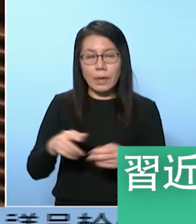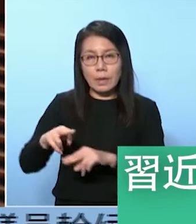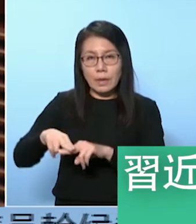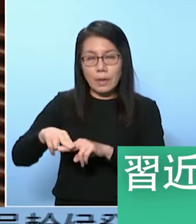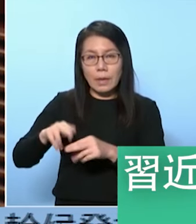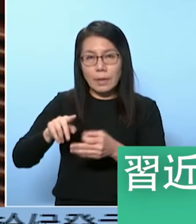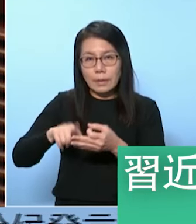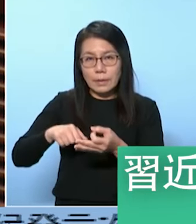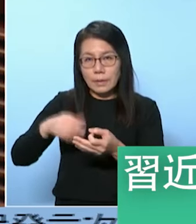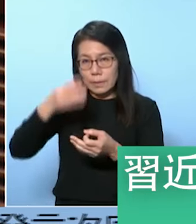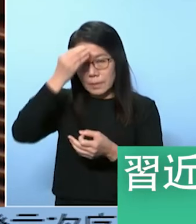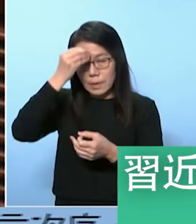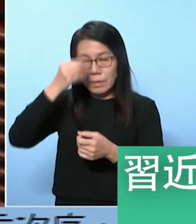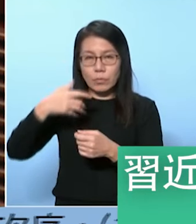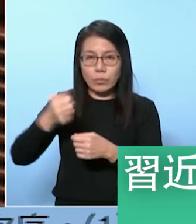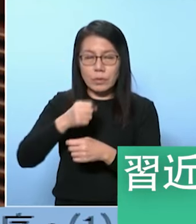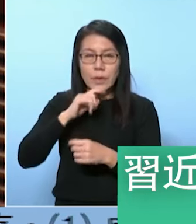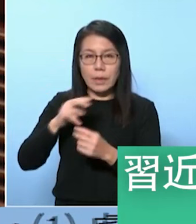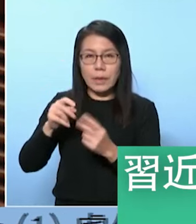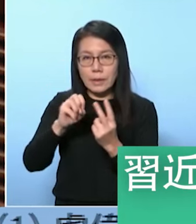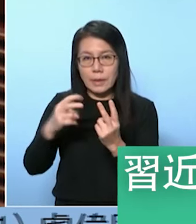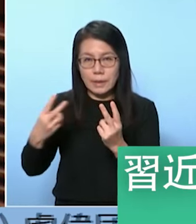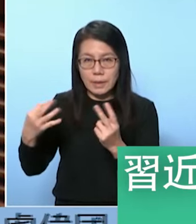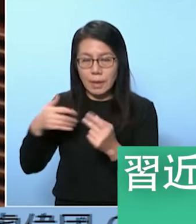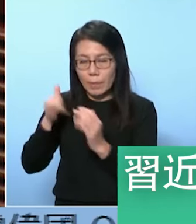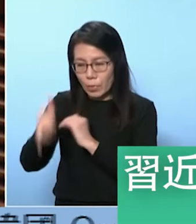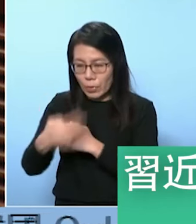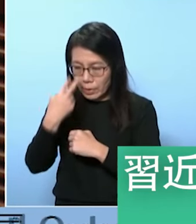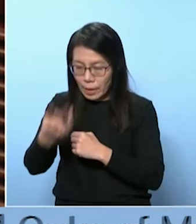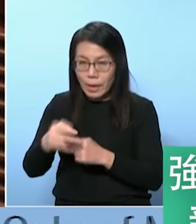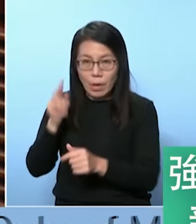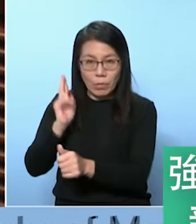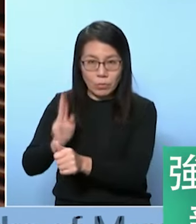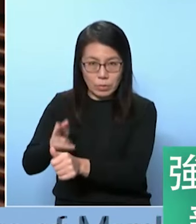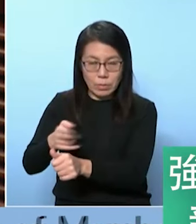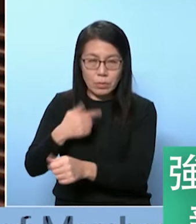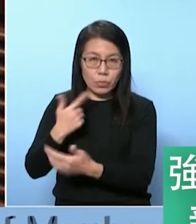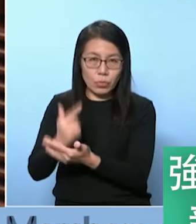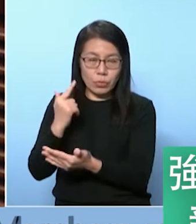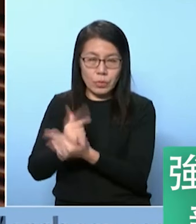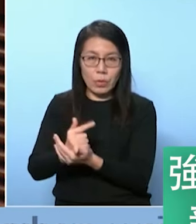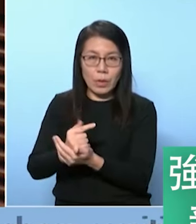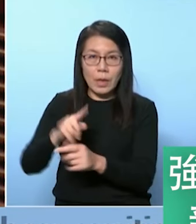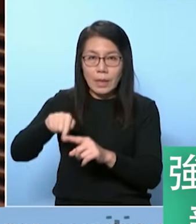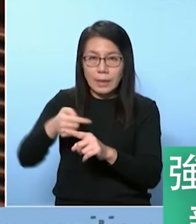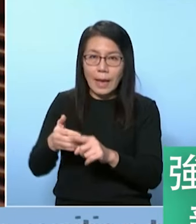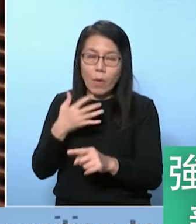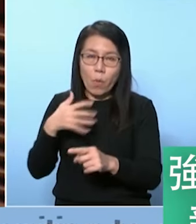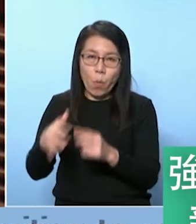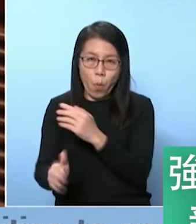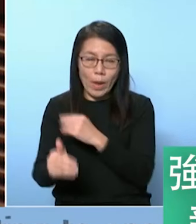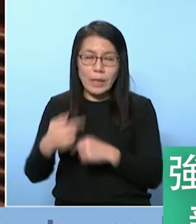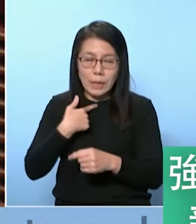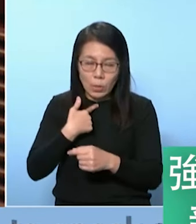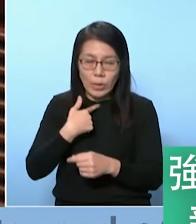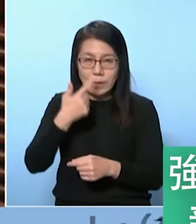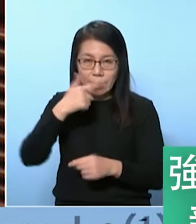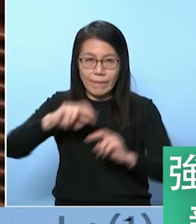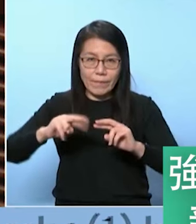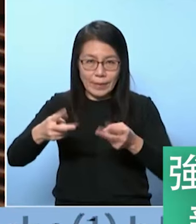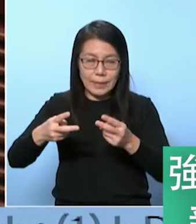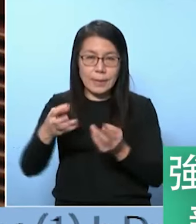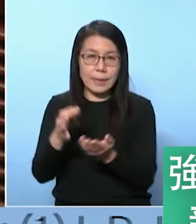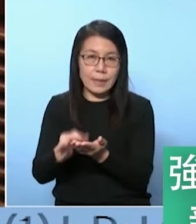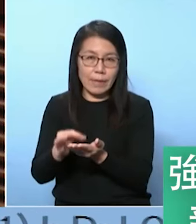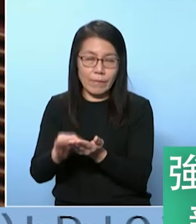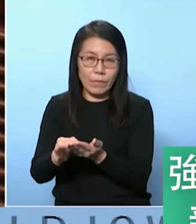2023年考察廣東的時間作出重要指示，強調要使粵港澳大灣區成為新發展格